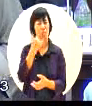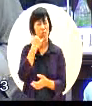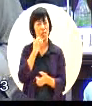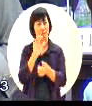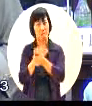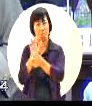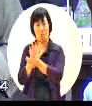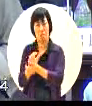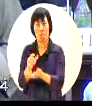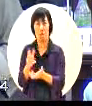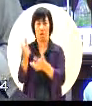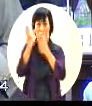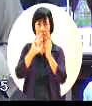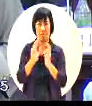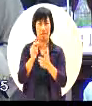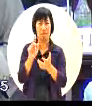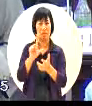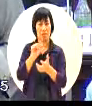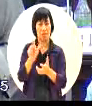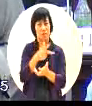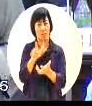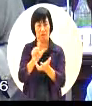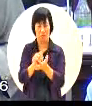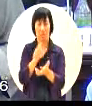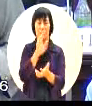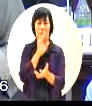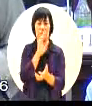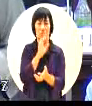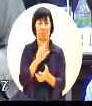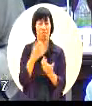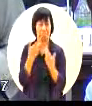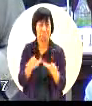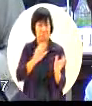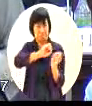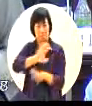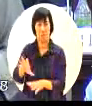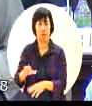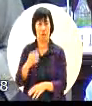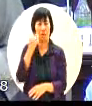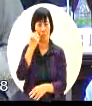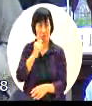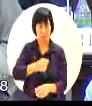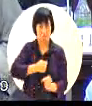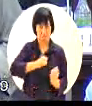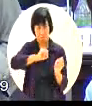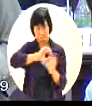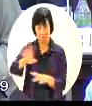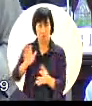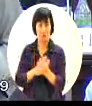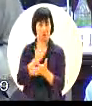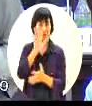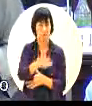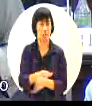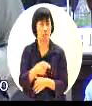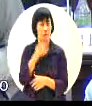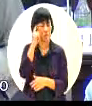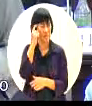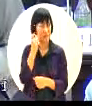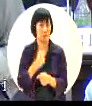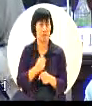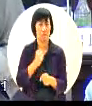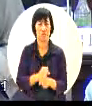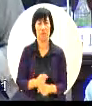我感觉唔通放弃，吼、哦，唔通放弃，放弃后边不过。要搁讲要做，啊，可